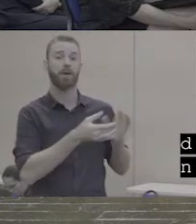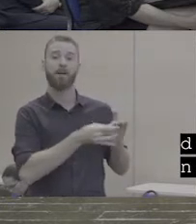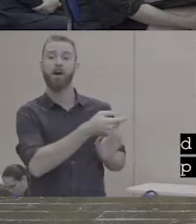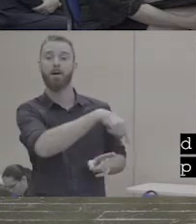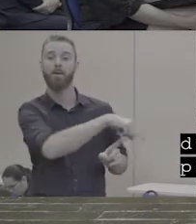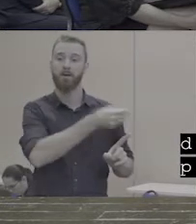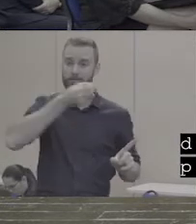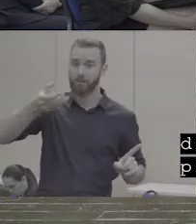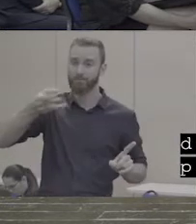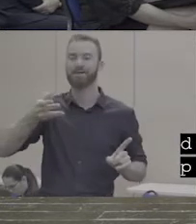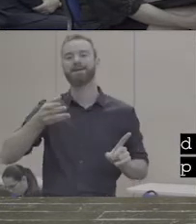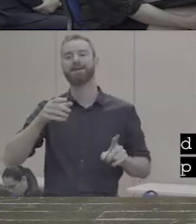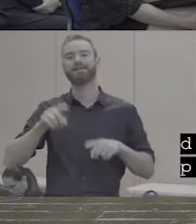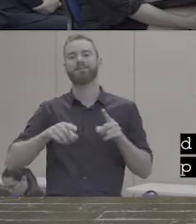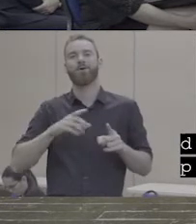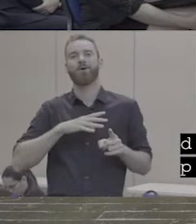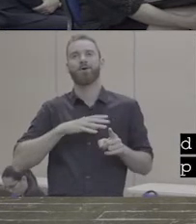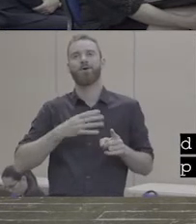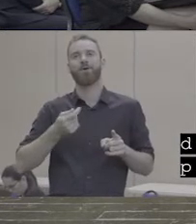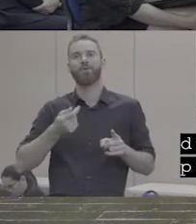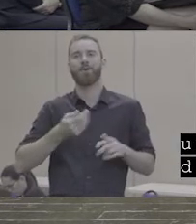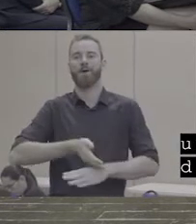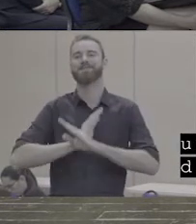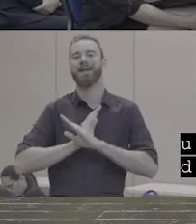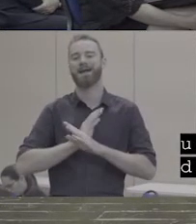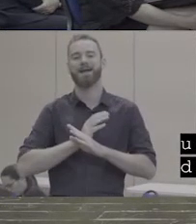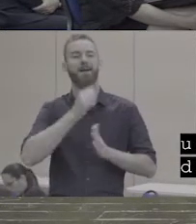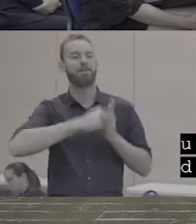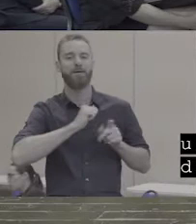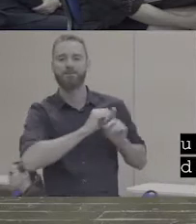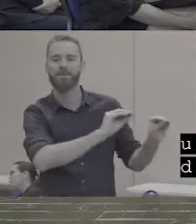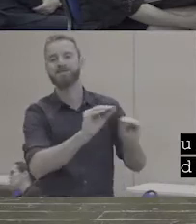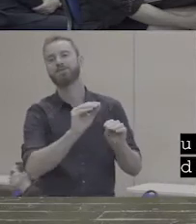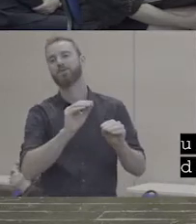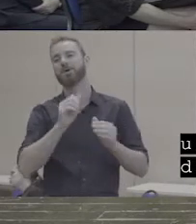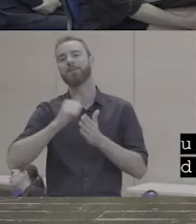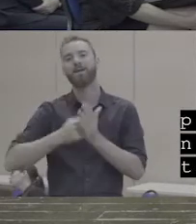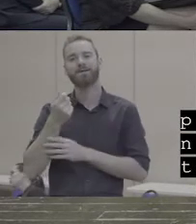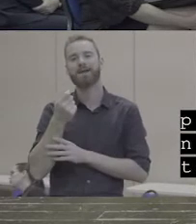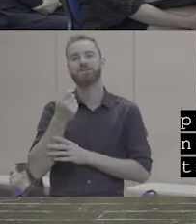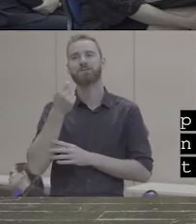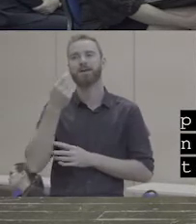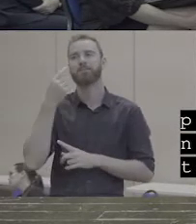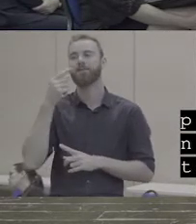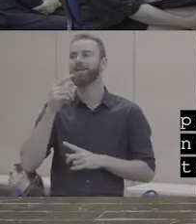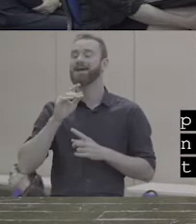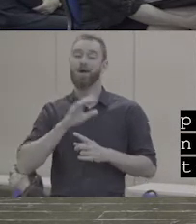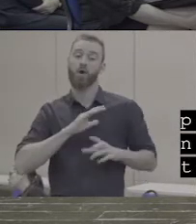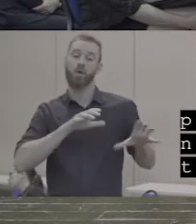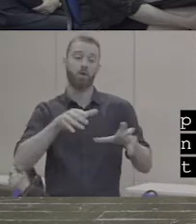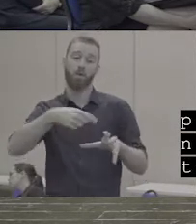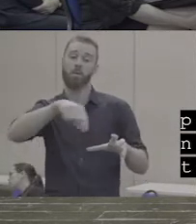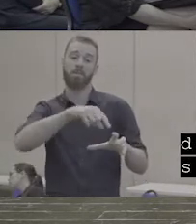requérants, nous-mêmes, des fois, on a ces obstacles-là qui peuvent être justement... peut-être un manque de formation, des fois un manque d'argent pour... je sais qu'il y a des groupes